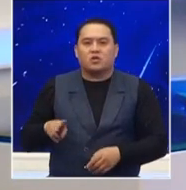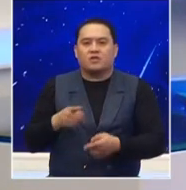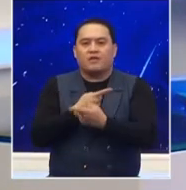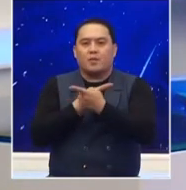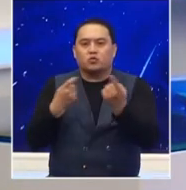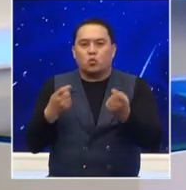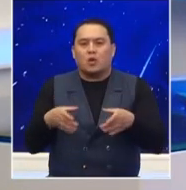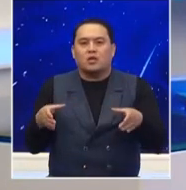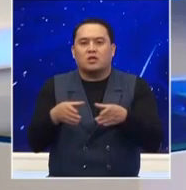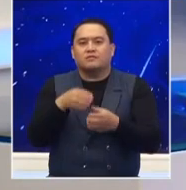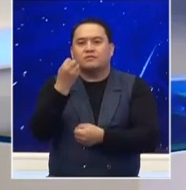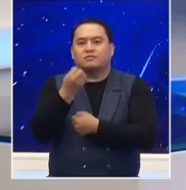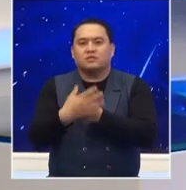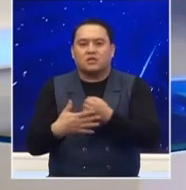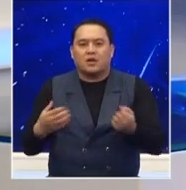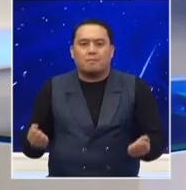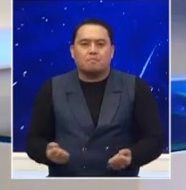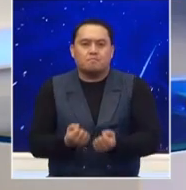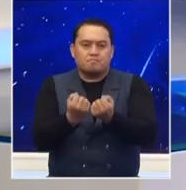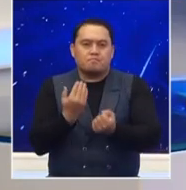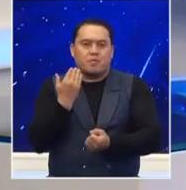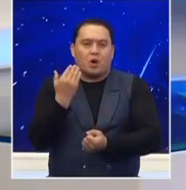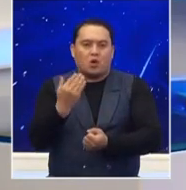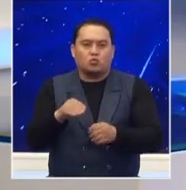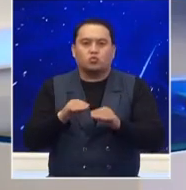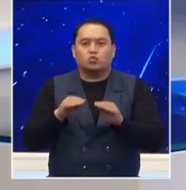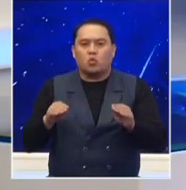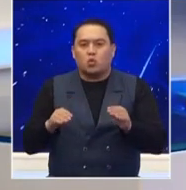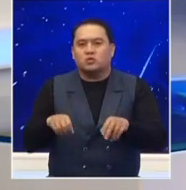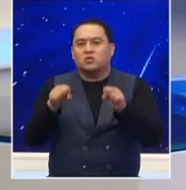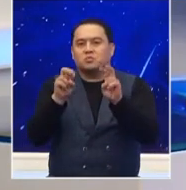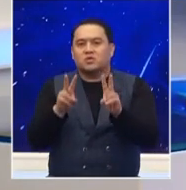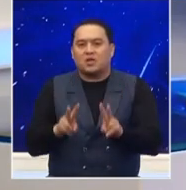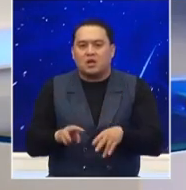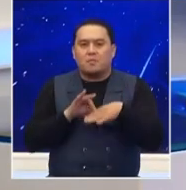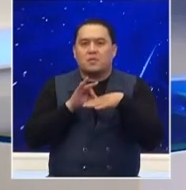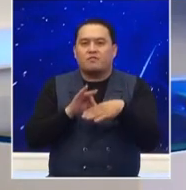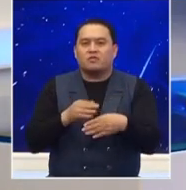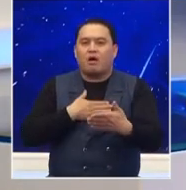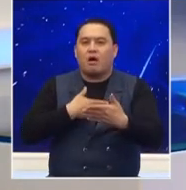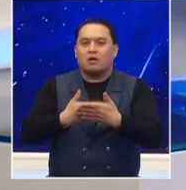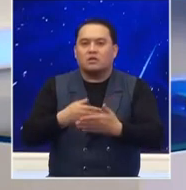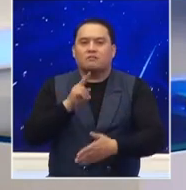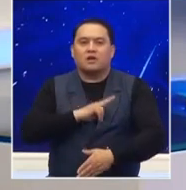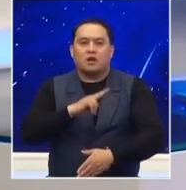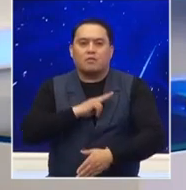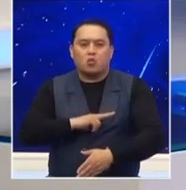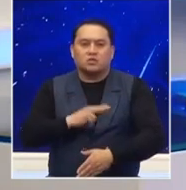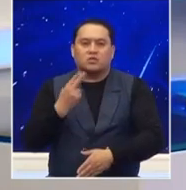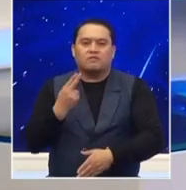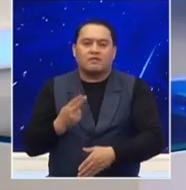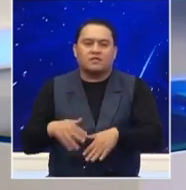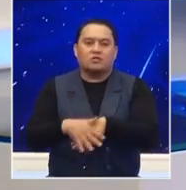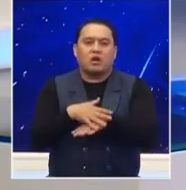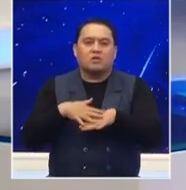директор информационно-аналитического центра. Для поддержания почетного статуса специалистами проводится активная работа